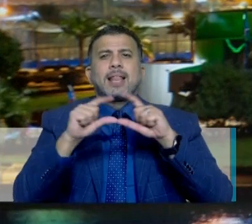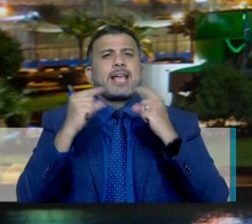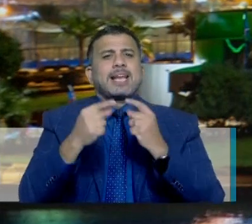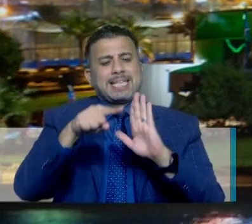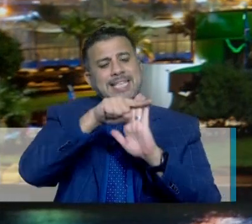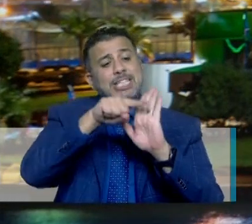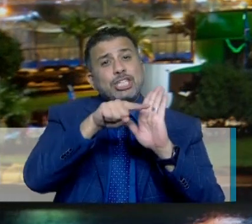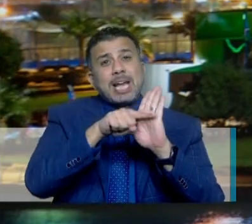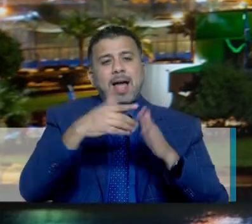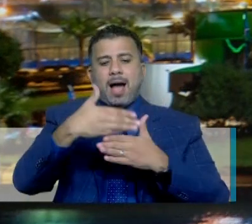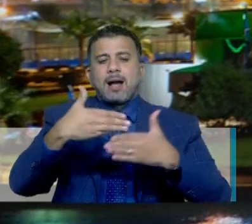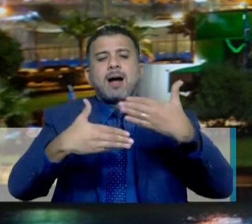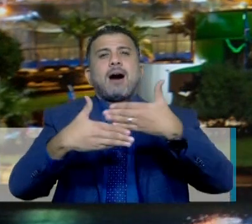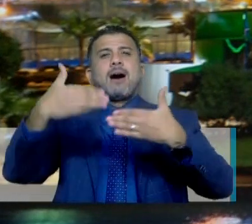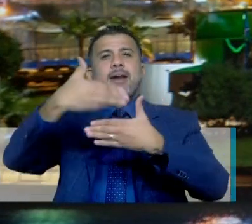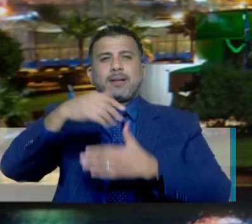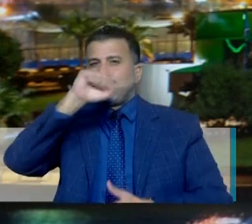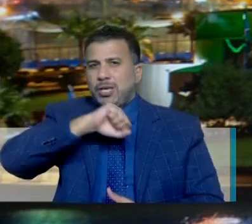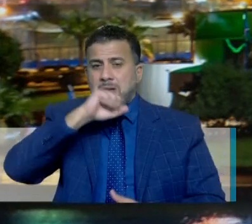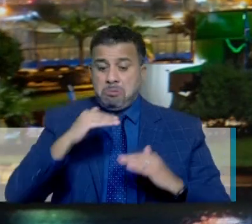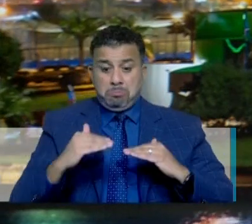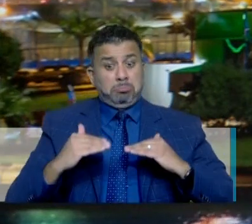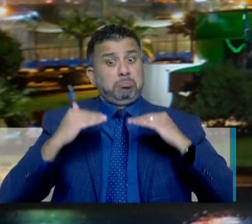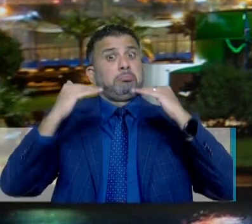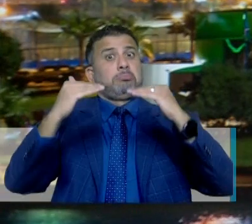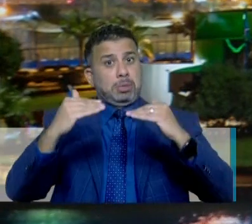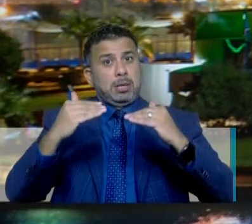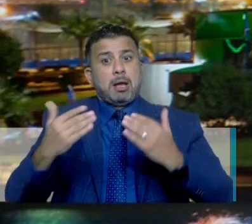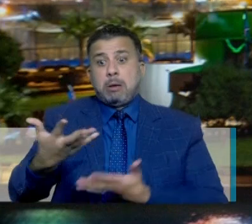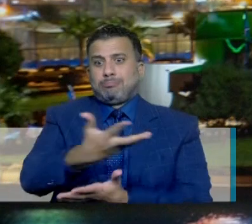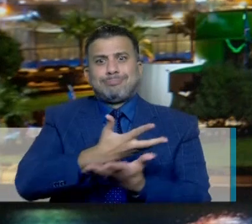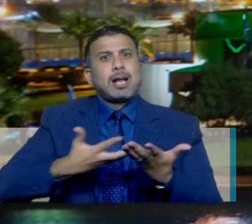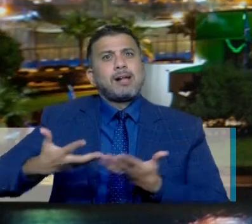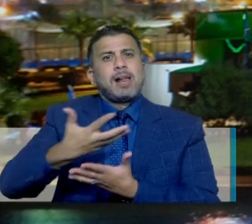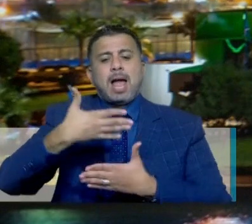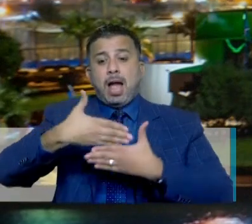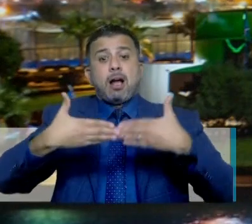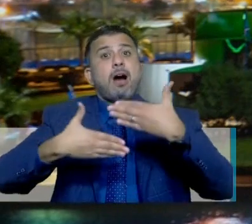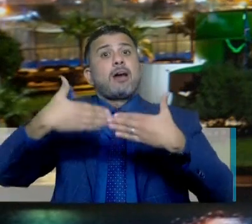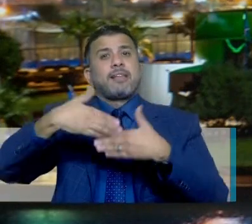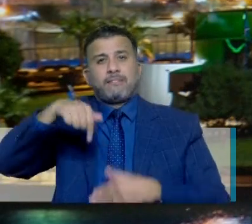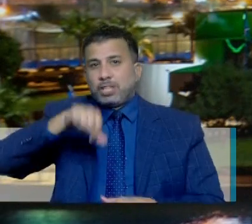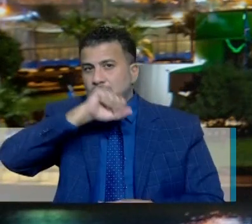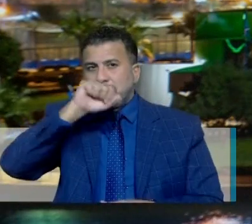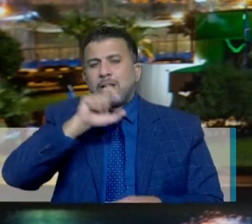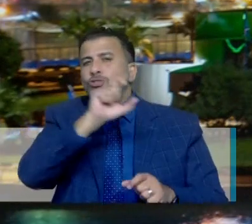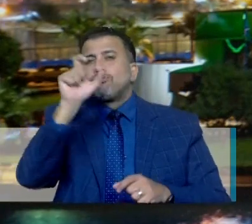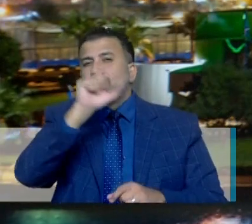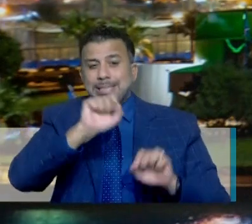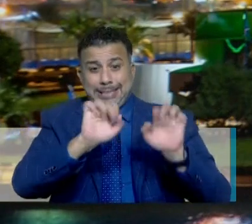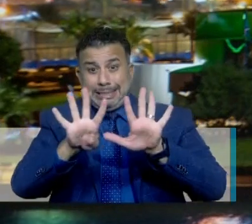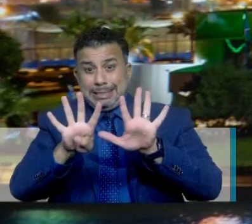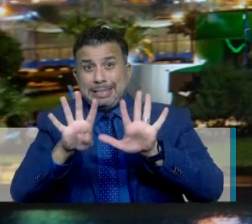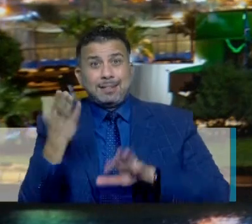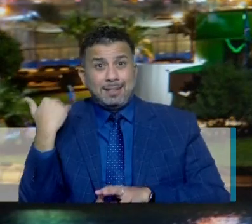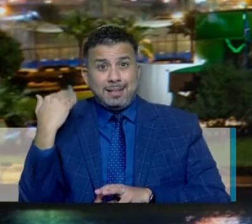اعلنت دائره التسجيل العقاري بالشارقه عن ارتفاع حجم تداول القطاع العقاري في الاماره خلال التسعه اشهر الاولى من العام